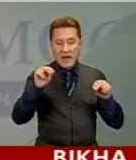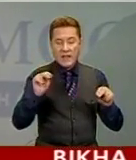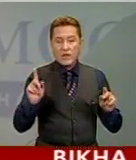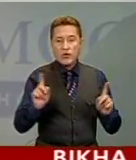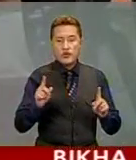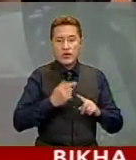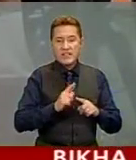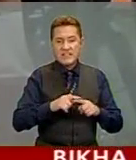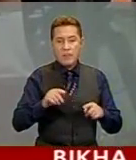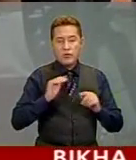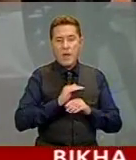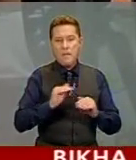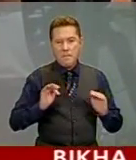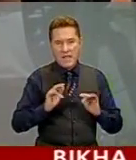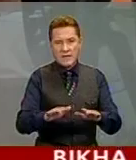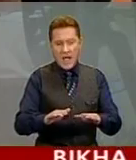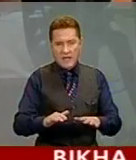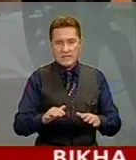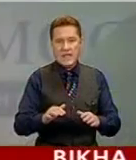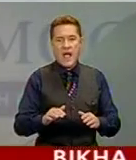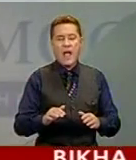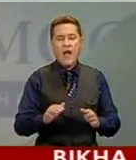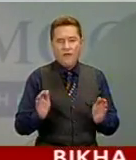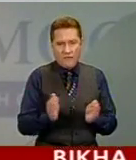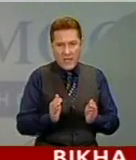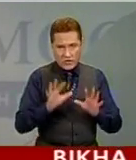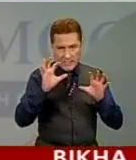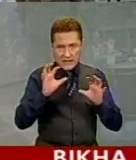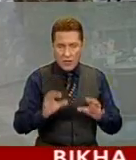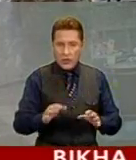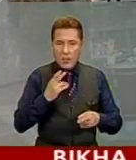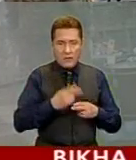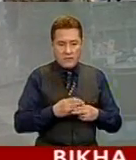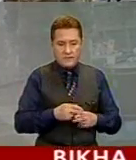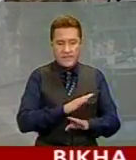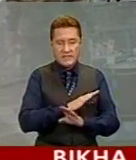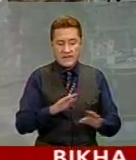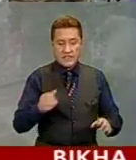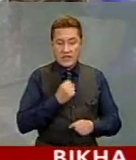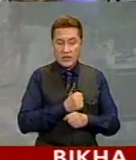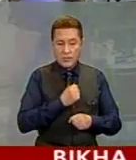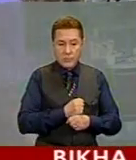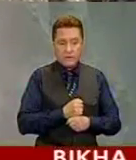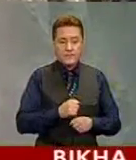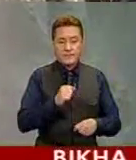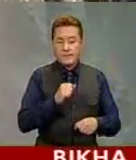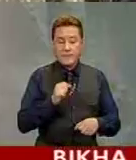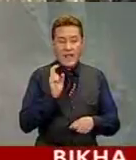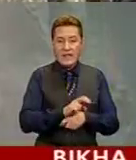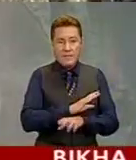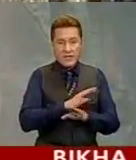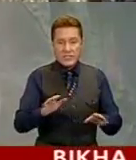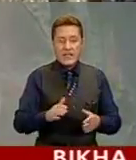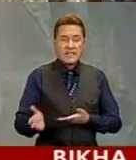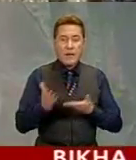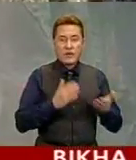акція в межах закону, щоб не порушувати, не заважати роботі управління МВС. На плов правоохоронці не прийшли, запросили